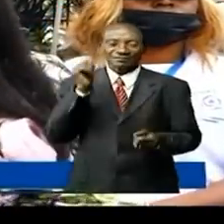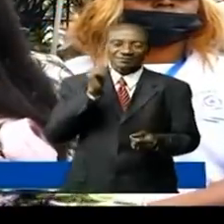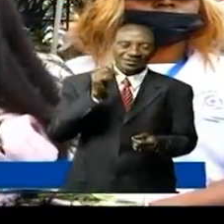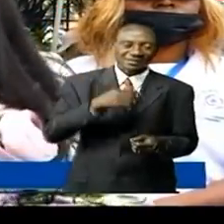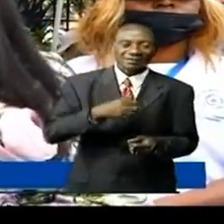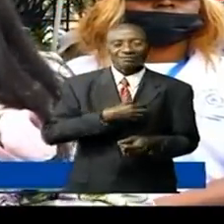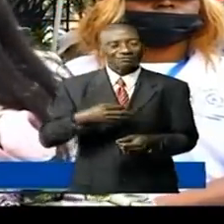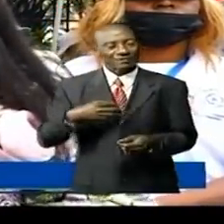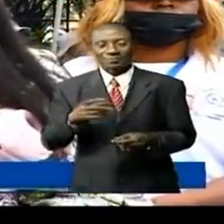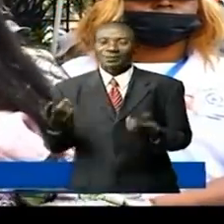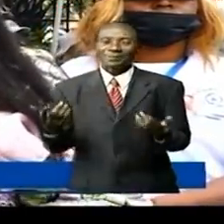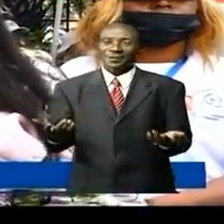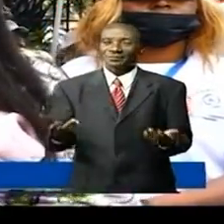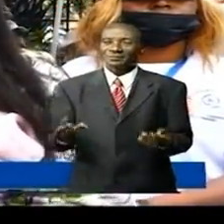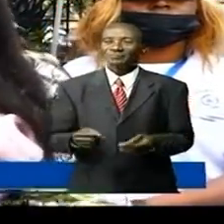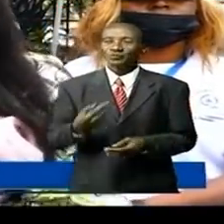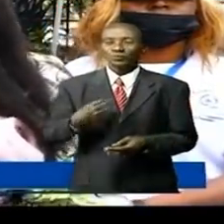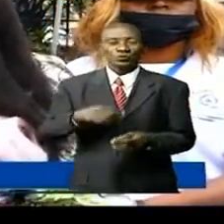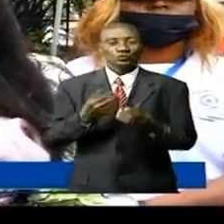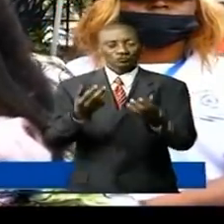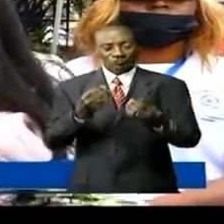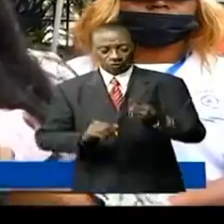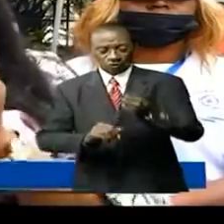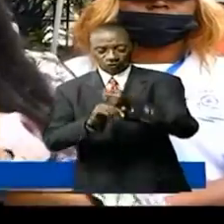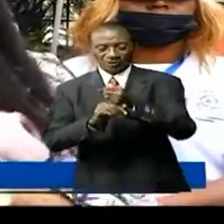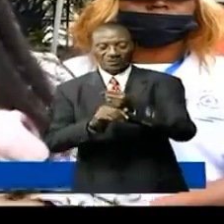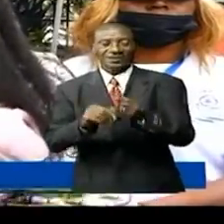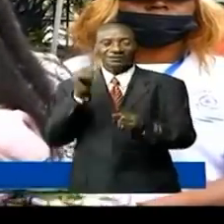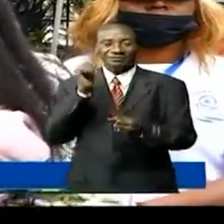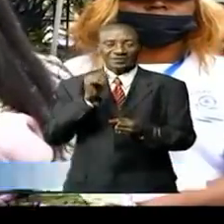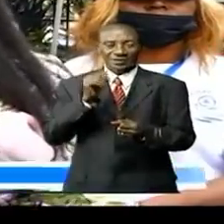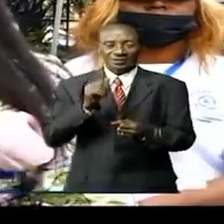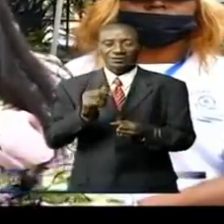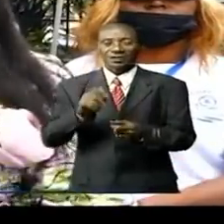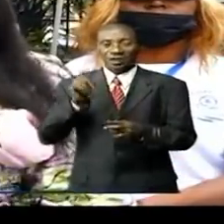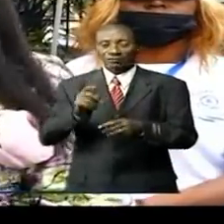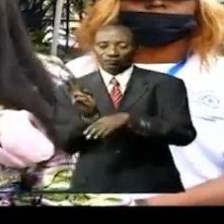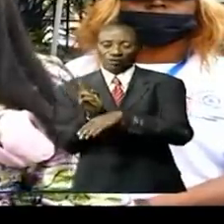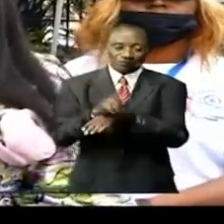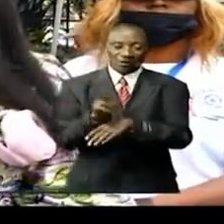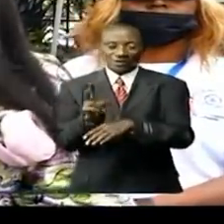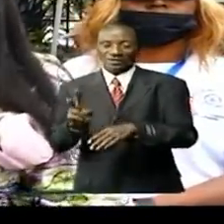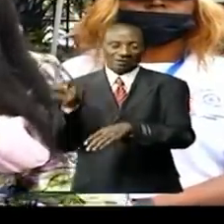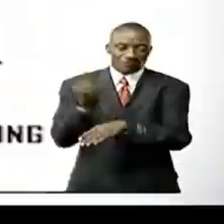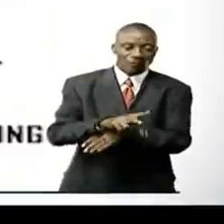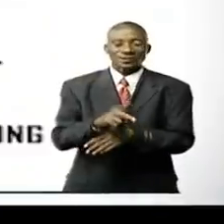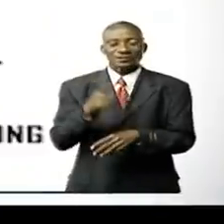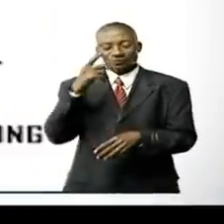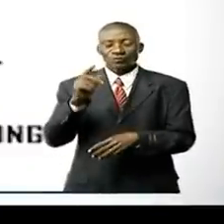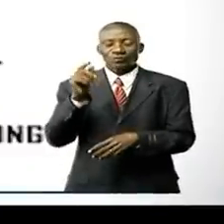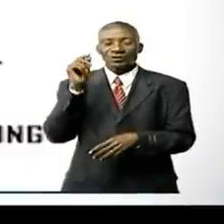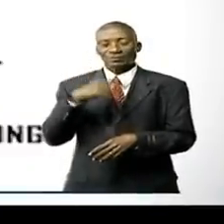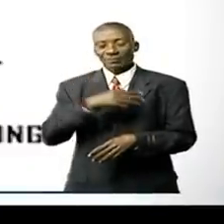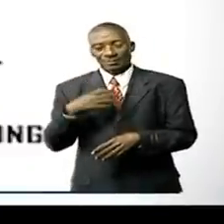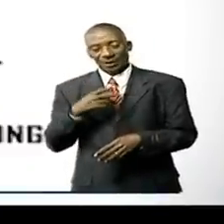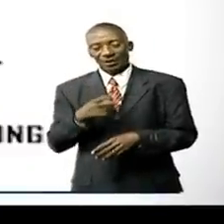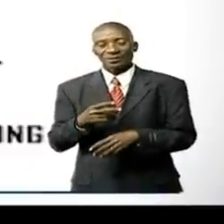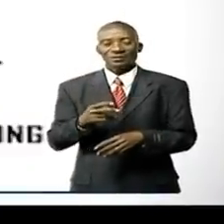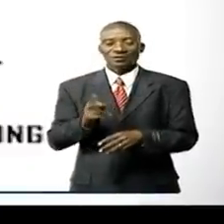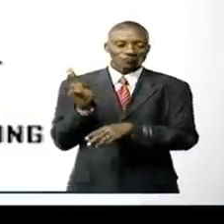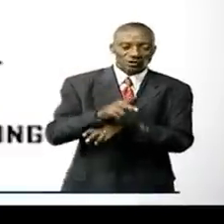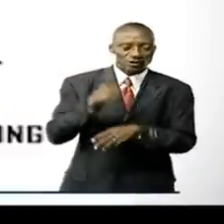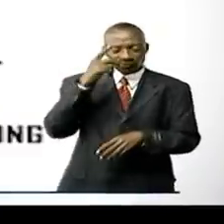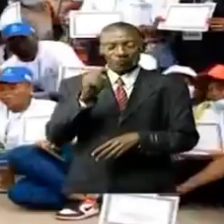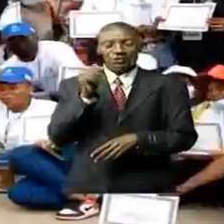mettre fin aux violences et au sida d'ici 2030 si notre pays ne met pas la main à la pâte. Le RENADEF coordonne